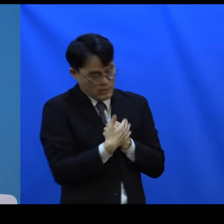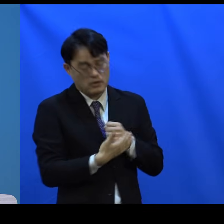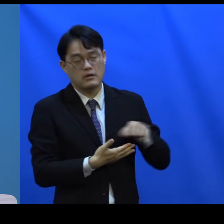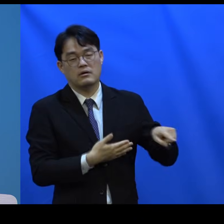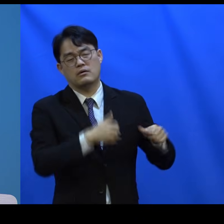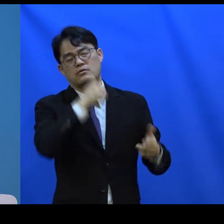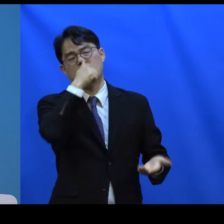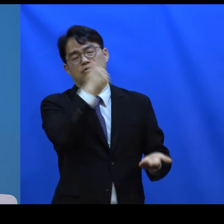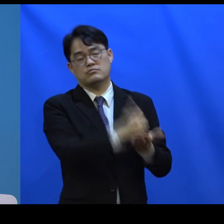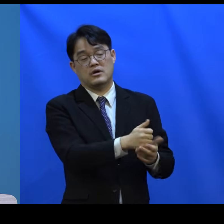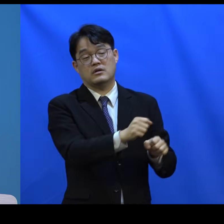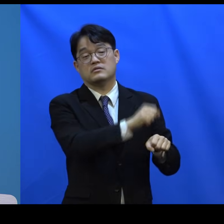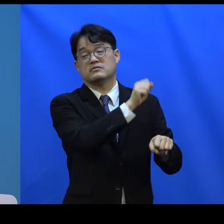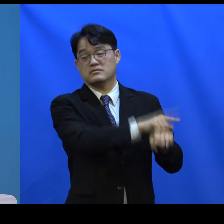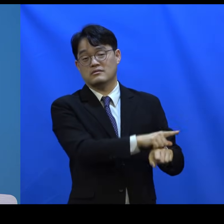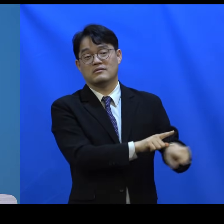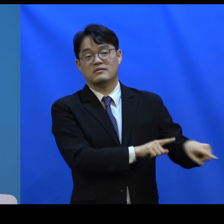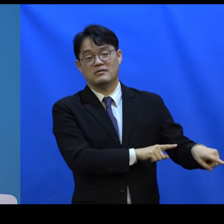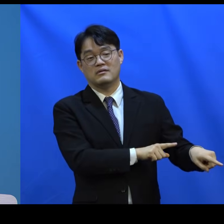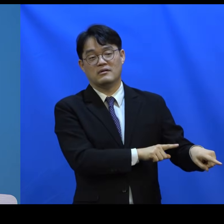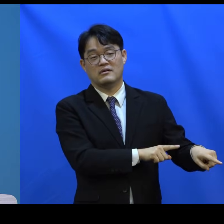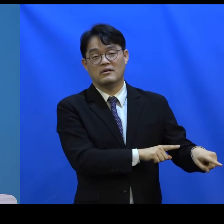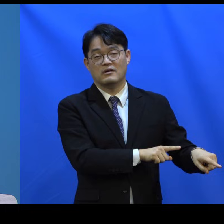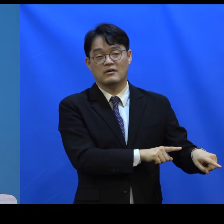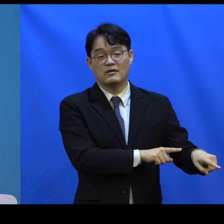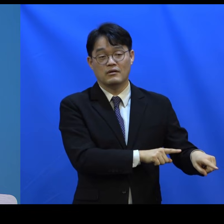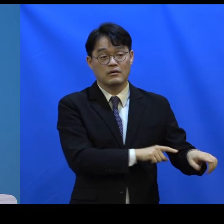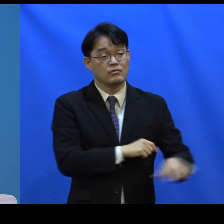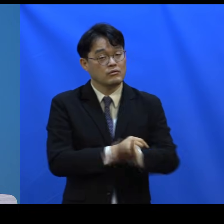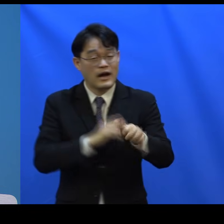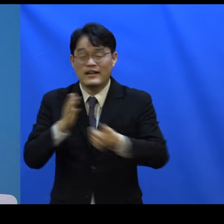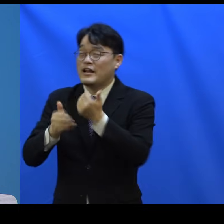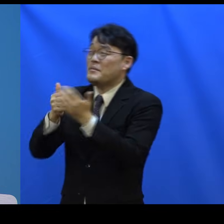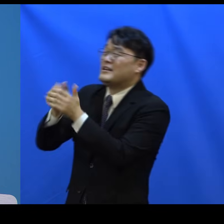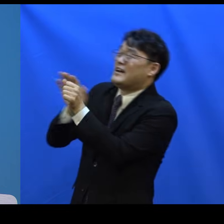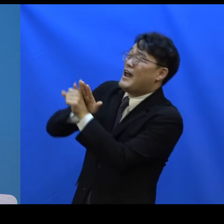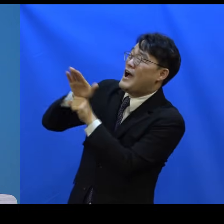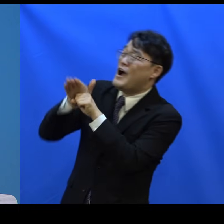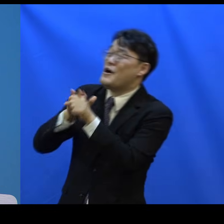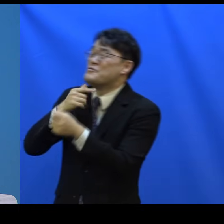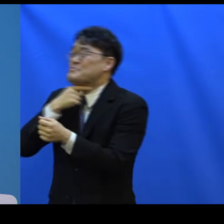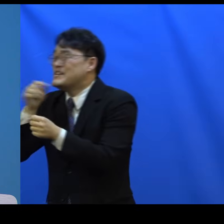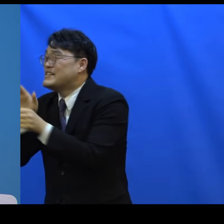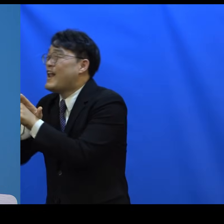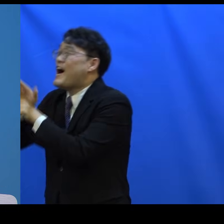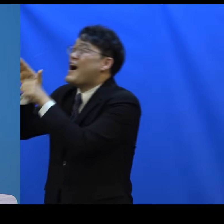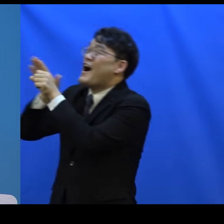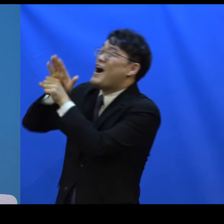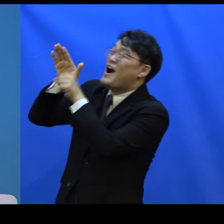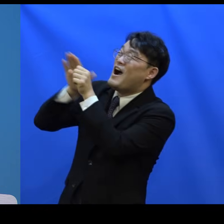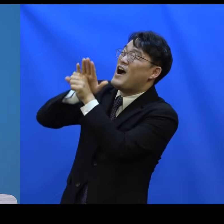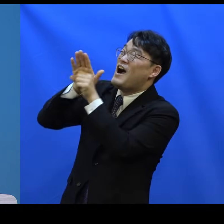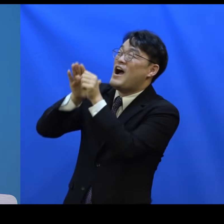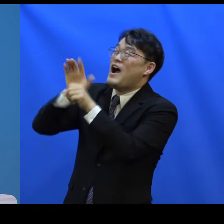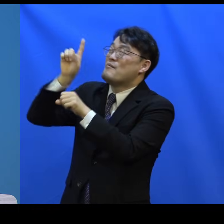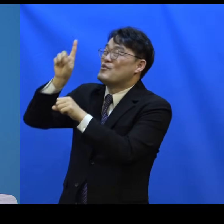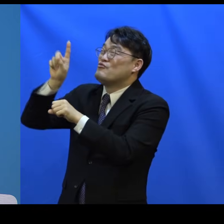하나님을 사랑하려고 하면 뭘 느끼느냐면 좌절을 느껴요. 절망을 느껴요. 왜냐하면 나에 대한